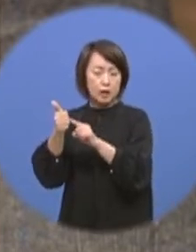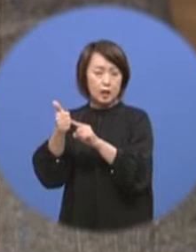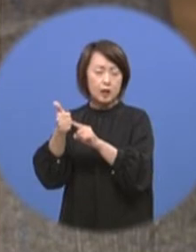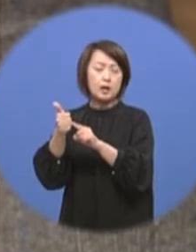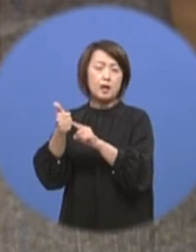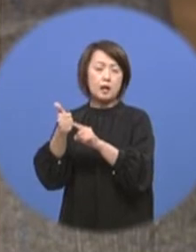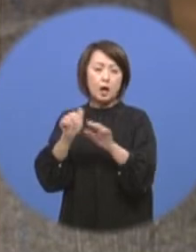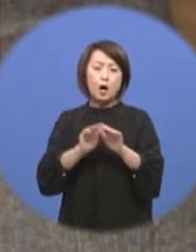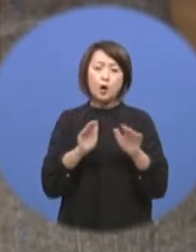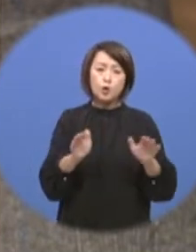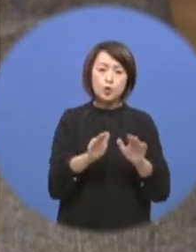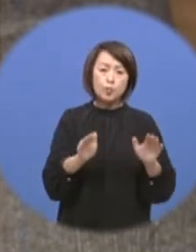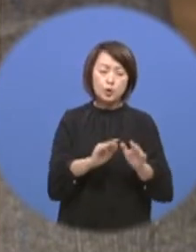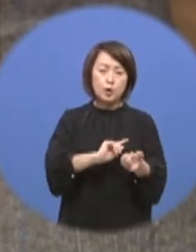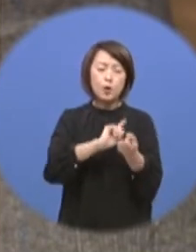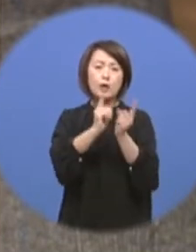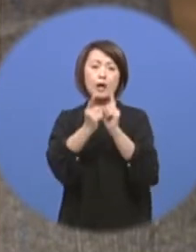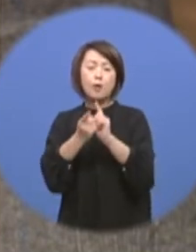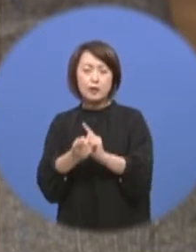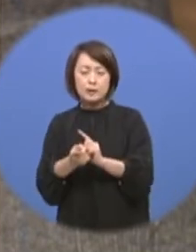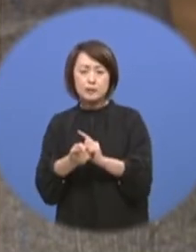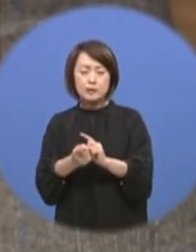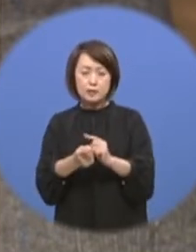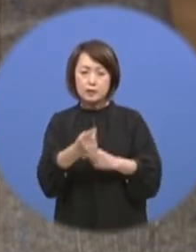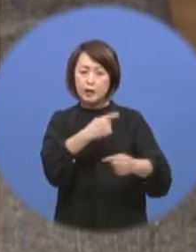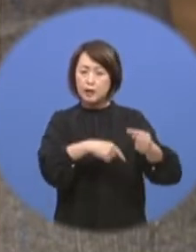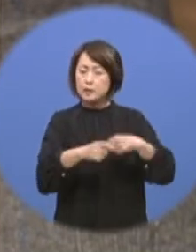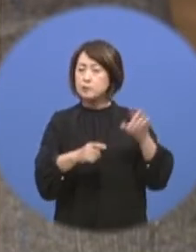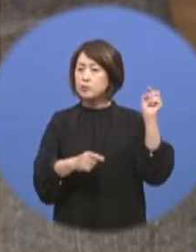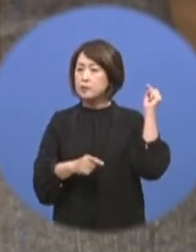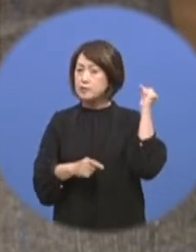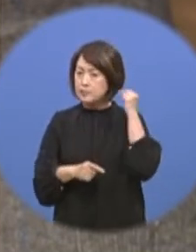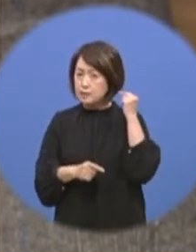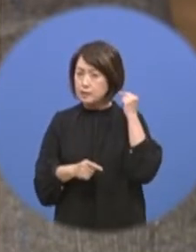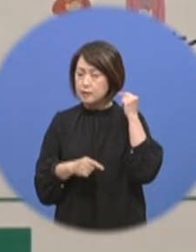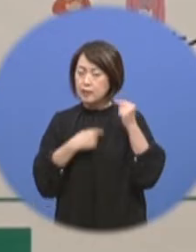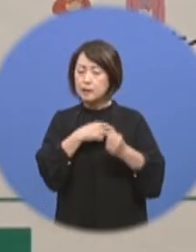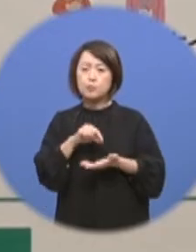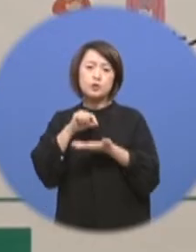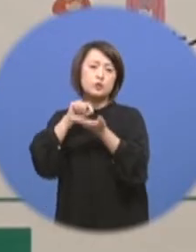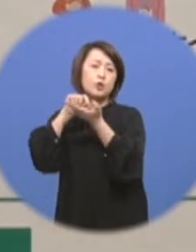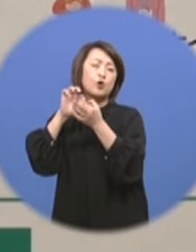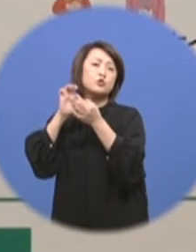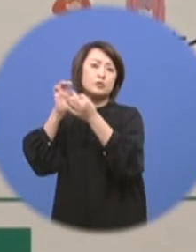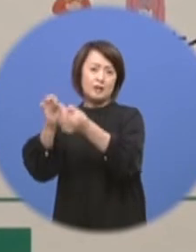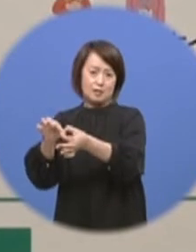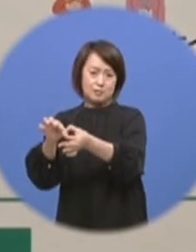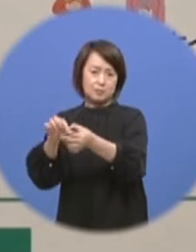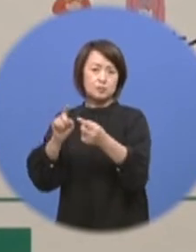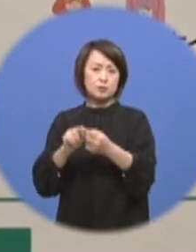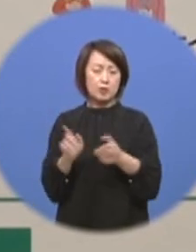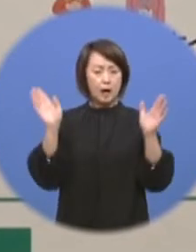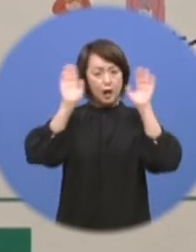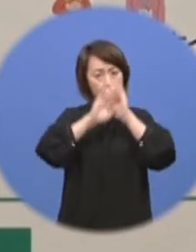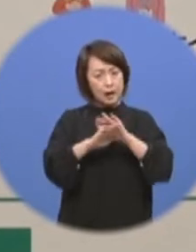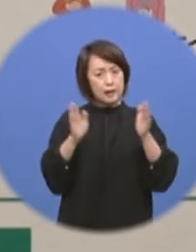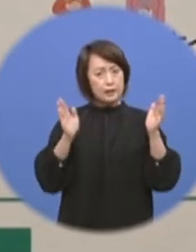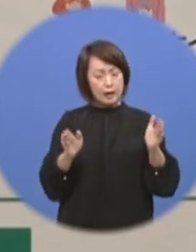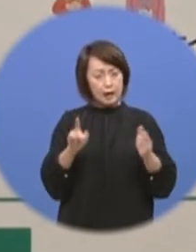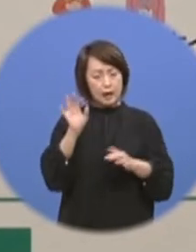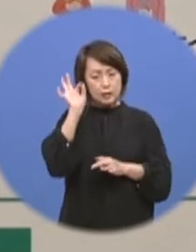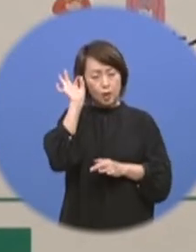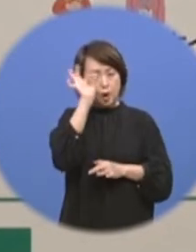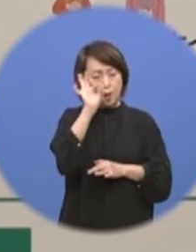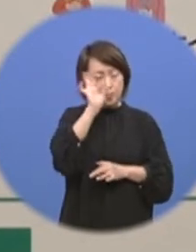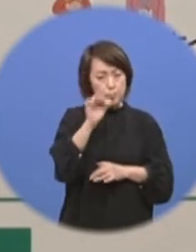子供さんの代わりに色々聞いてちゃんと意思を伝えてくれるそれから夜間の見回り防犯カメラ